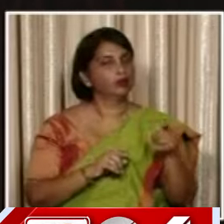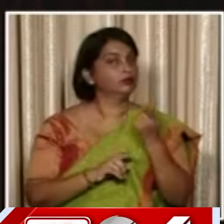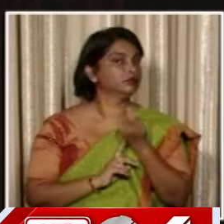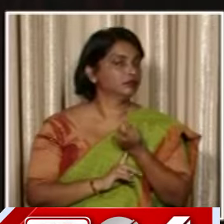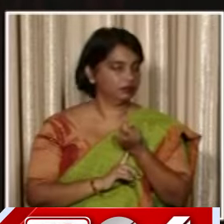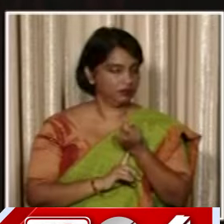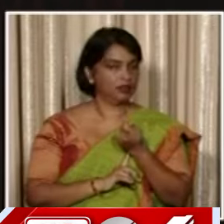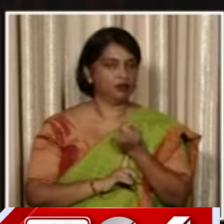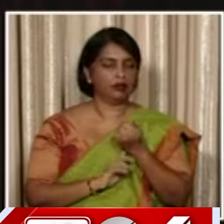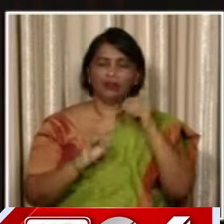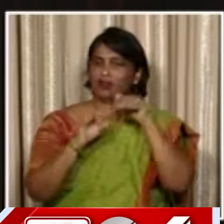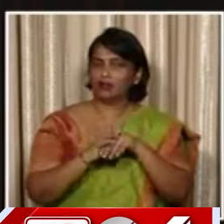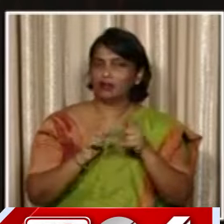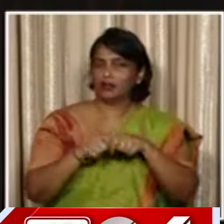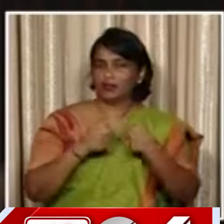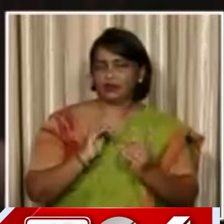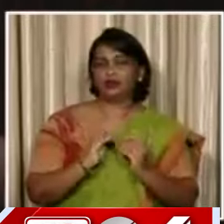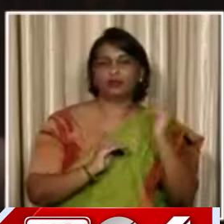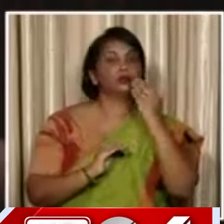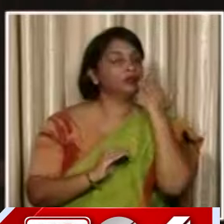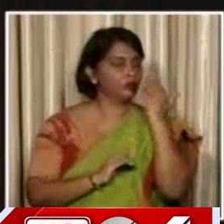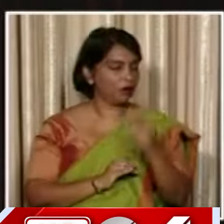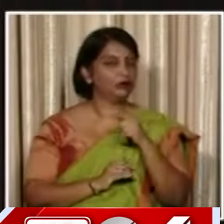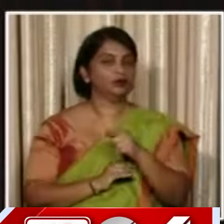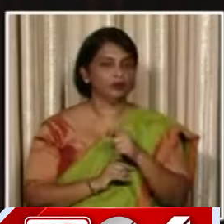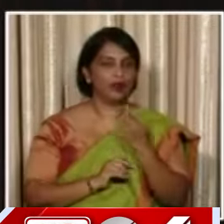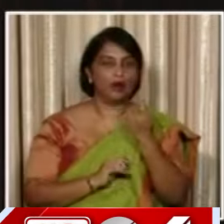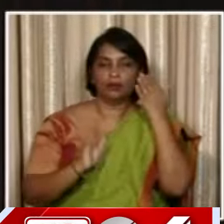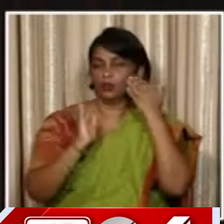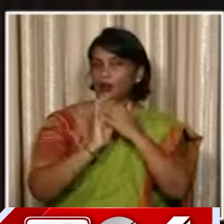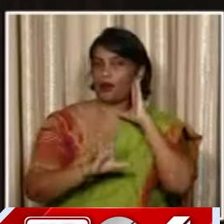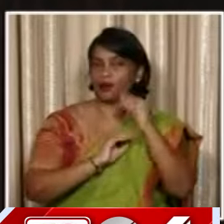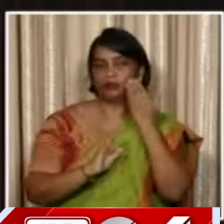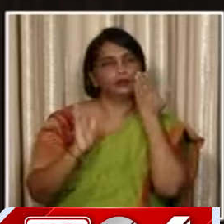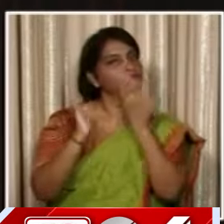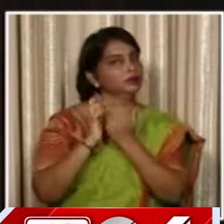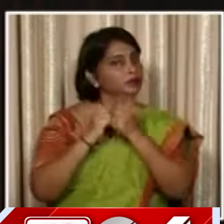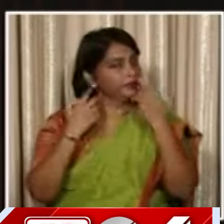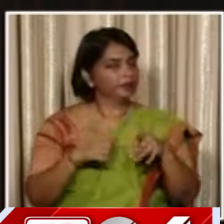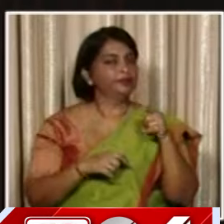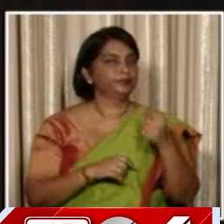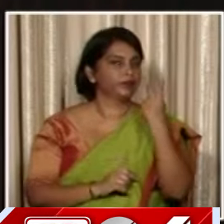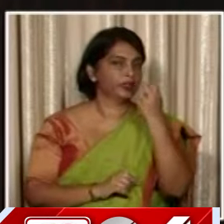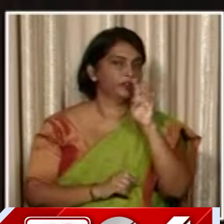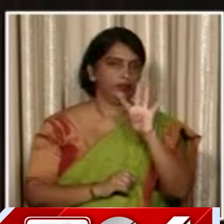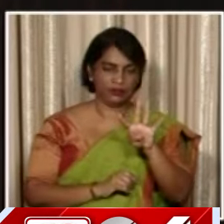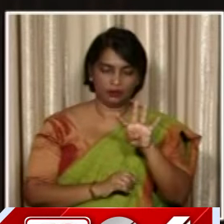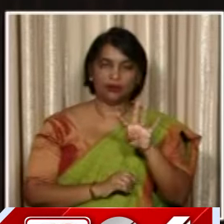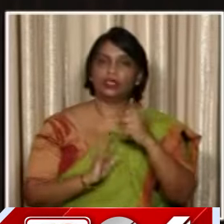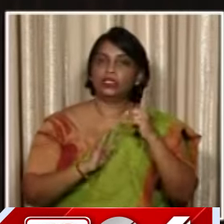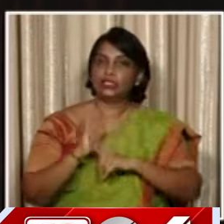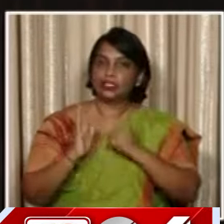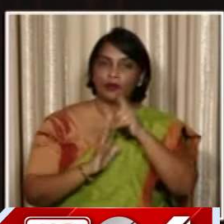ආර්ථිකයේ සැඟව තියෙන උද්ධමන ප්‍රවණතාවය අපි ආර්ථික දත්ත අනුව නිරීක්ෂණය කළාට පස්සේ 2024